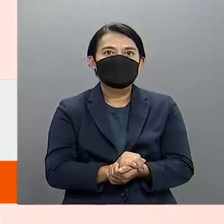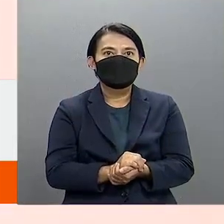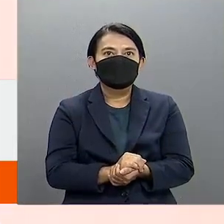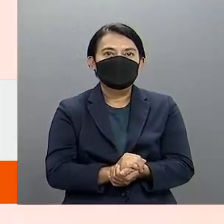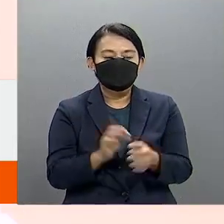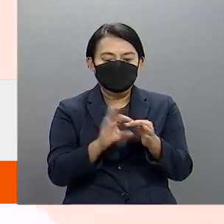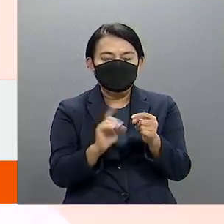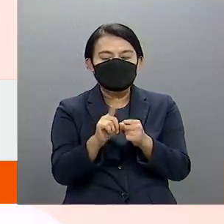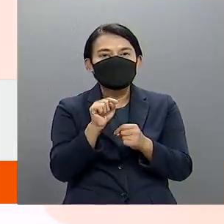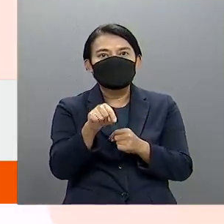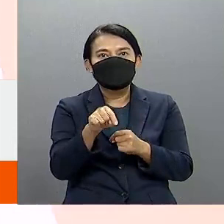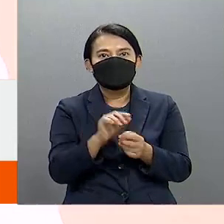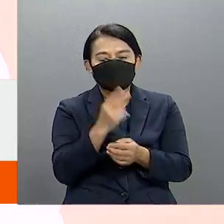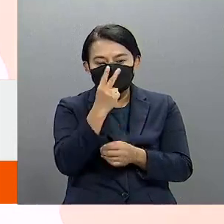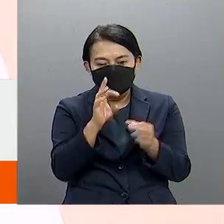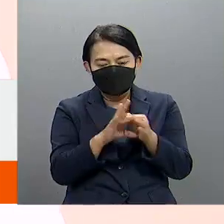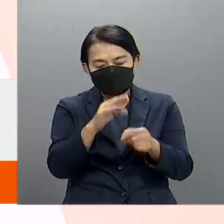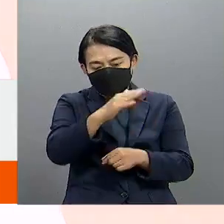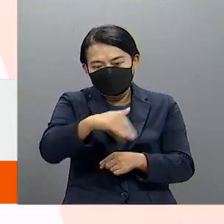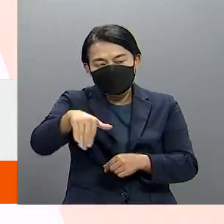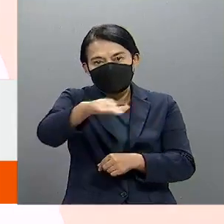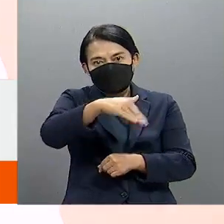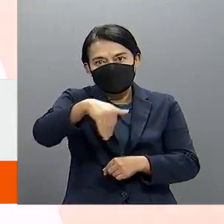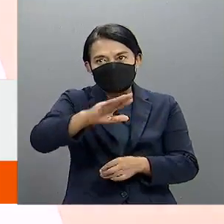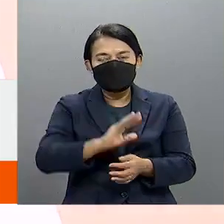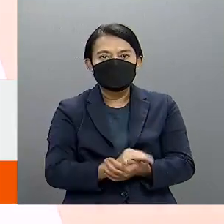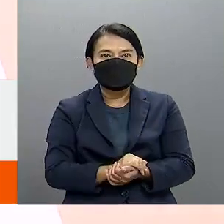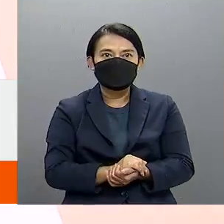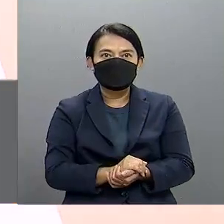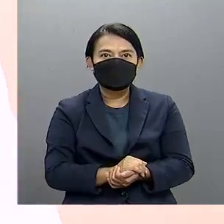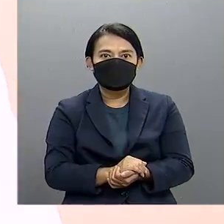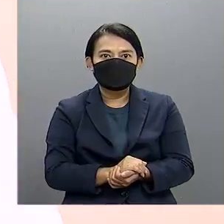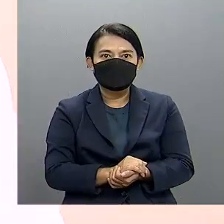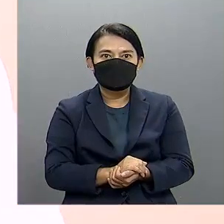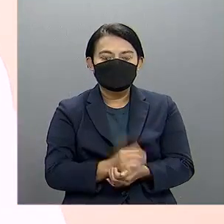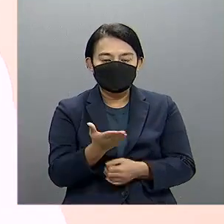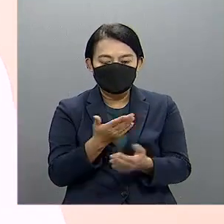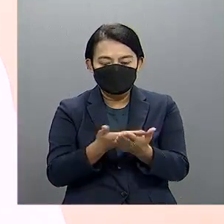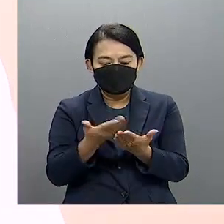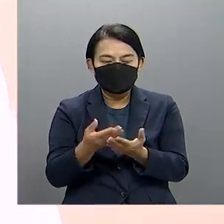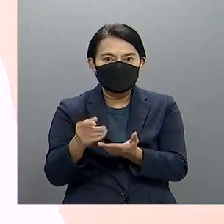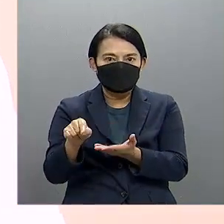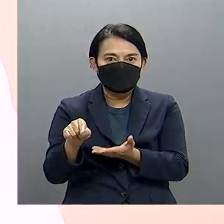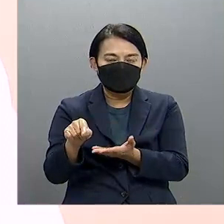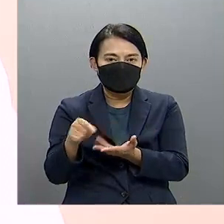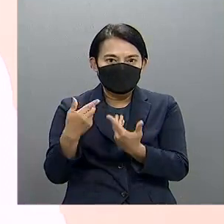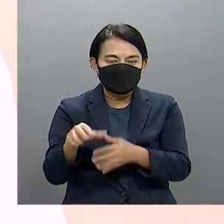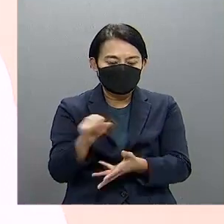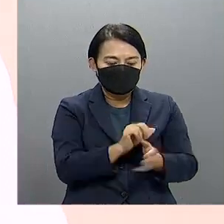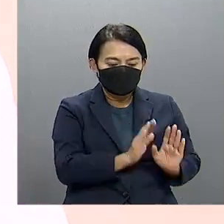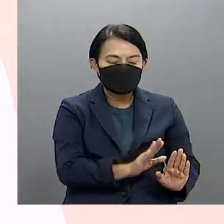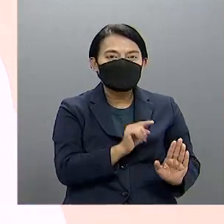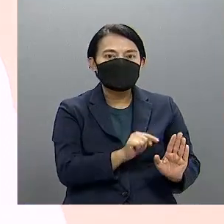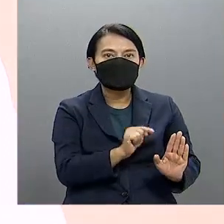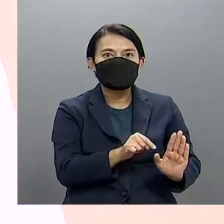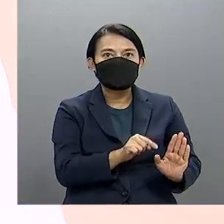ต่ภาพรวมนอกซอยเนี่ยที่ว่าคือในซอยเล็งวิแย่นี่ก็จะซื้อไปปรุงค่ะแต่อันนี้มันก็จะเยอะนะคะแ